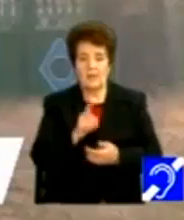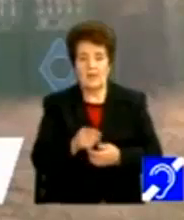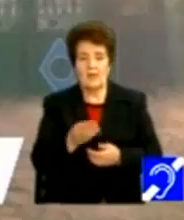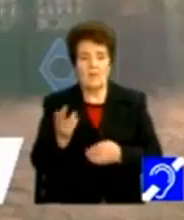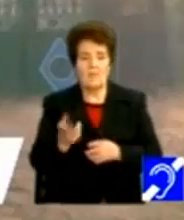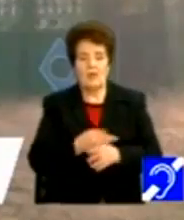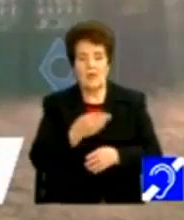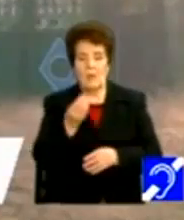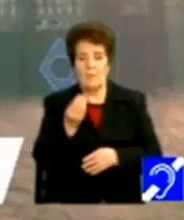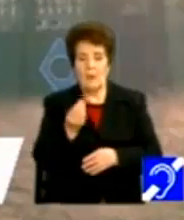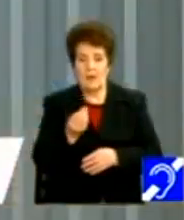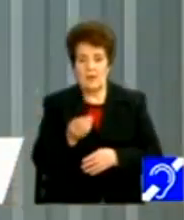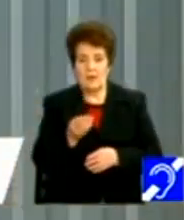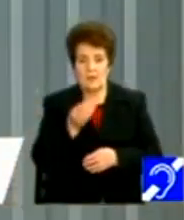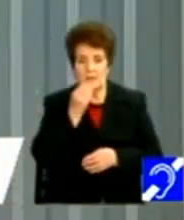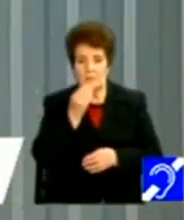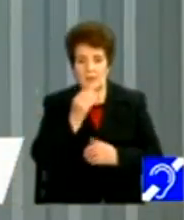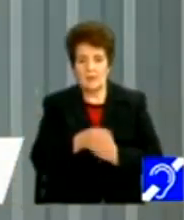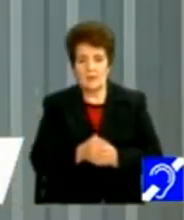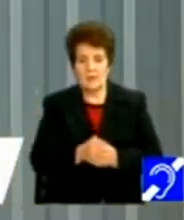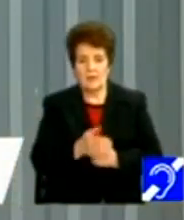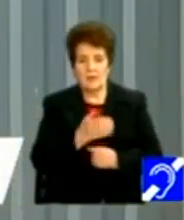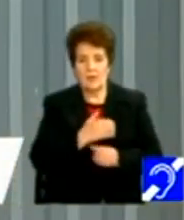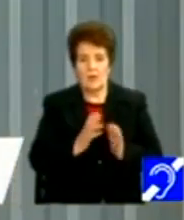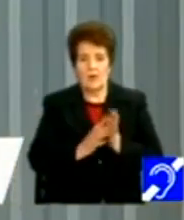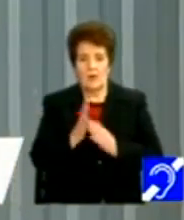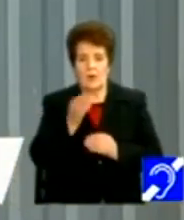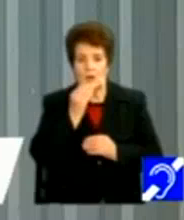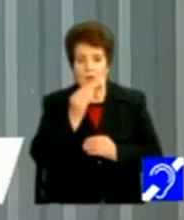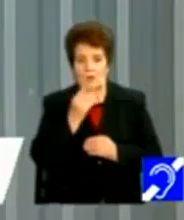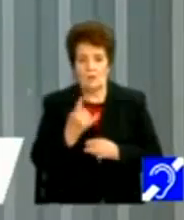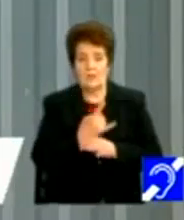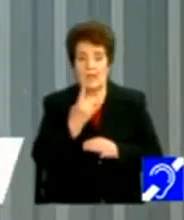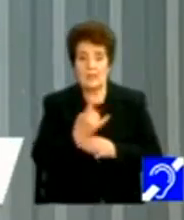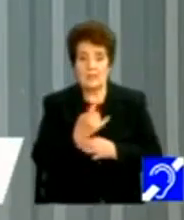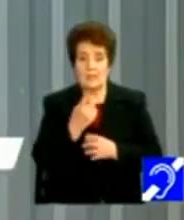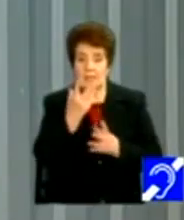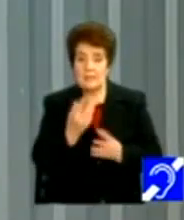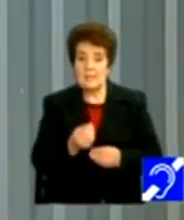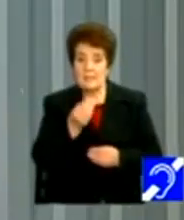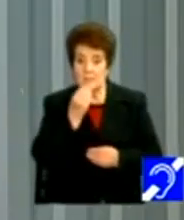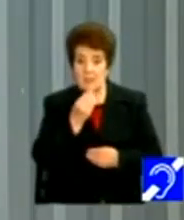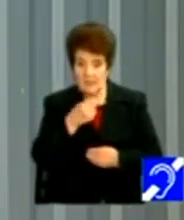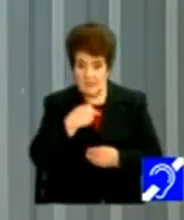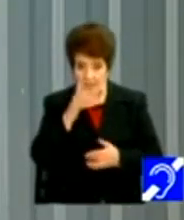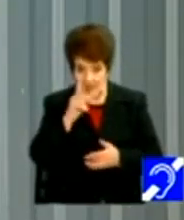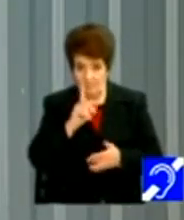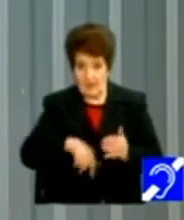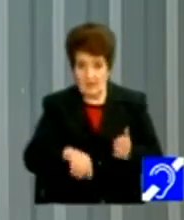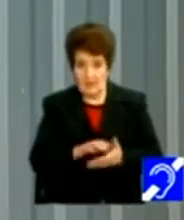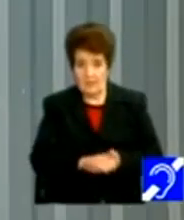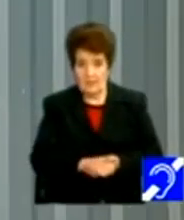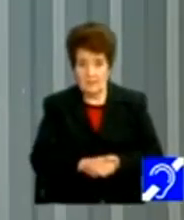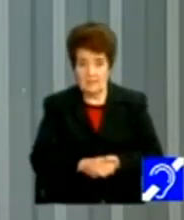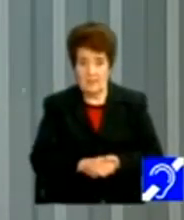aproape fără bani pentru mâncare. Eu vreau să mă creez, eu mănânc o dată în zi, am soției dus, dar eu mă